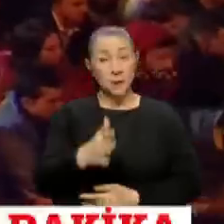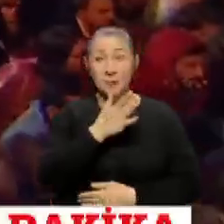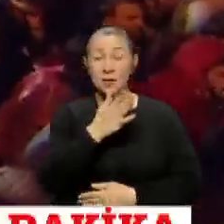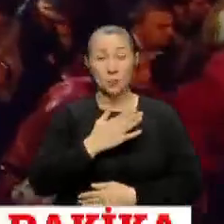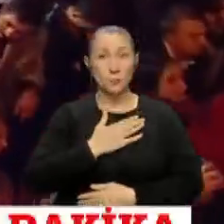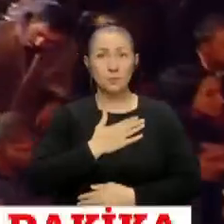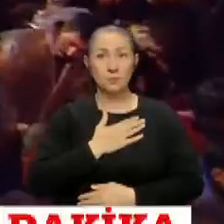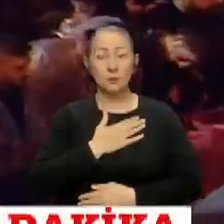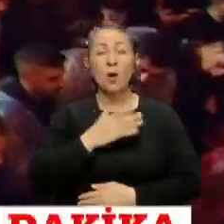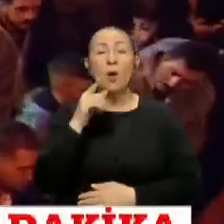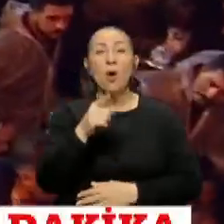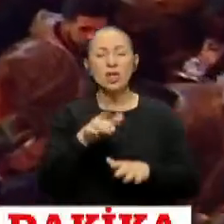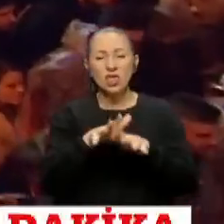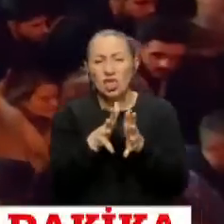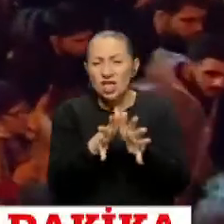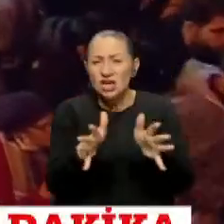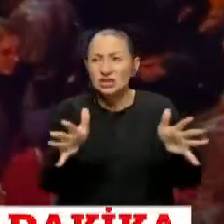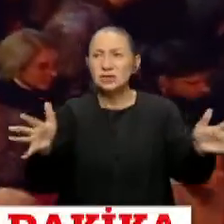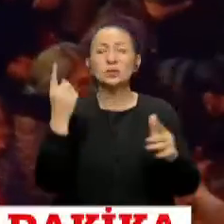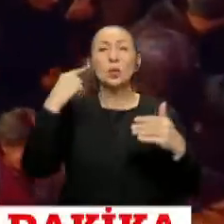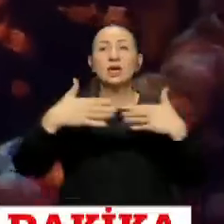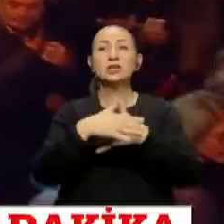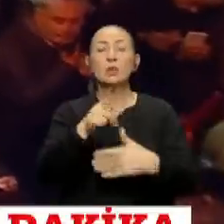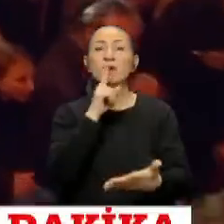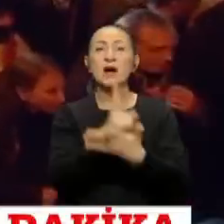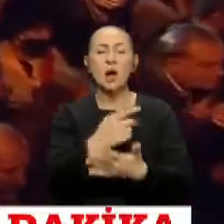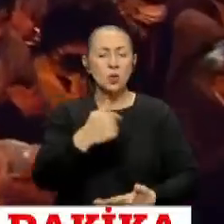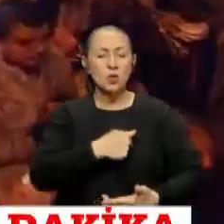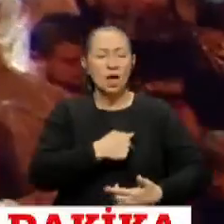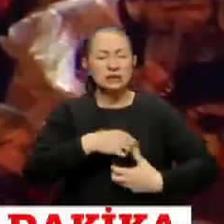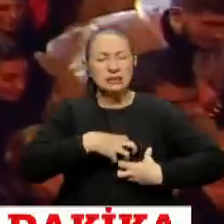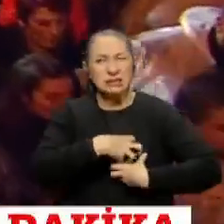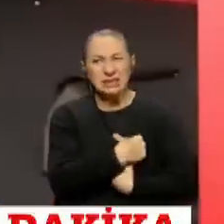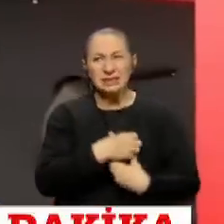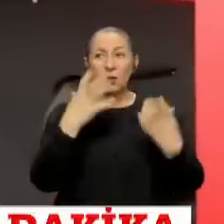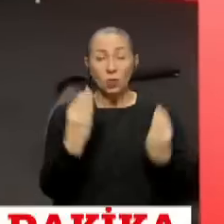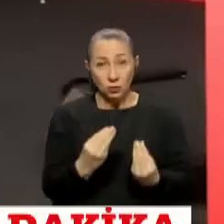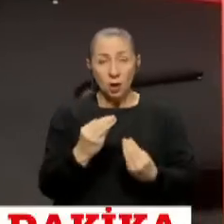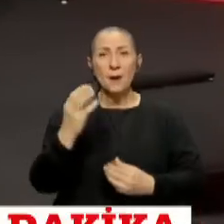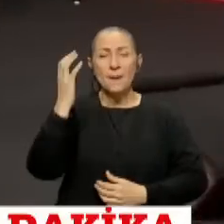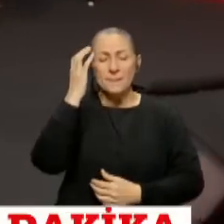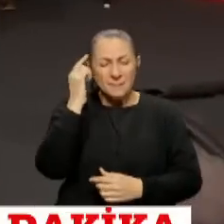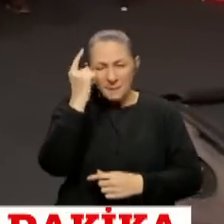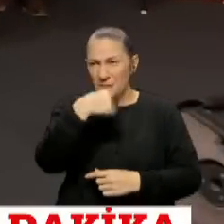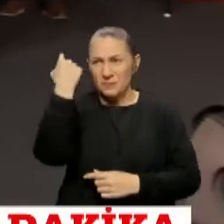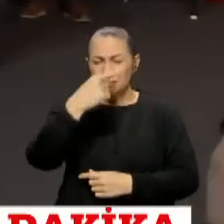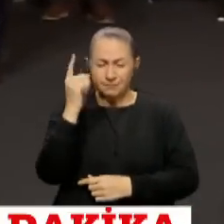Biliyorum o geniş kitlelerin dün gece bu kararla yürekleri dağlandı. Başları öne